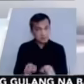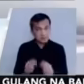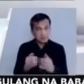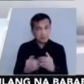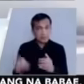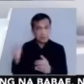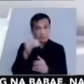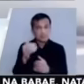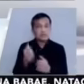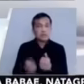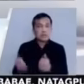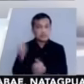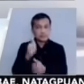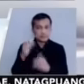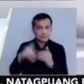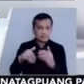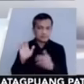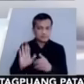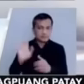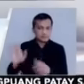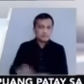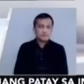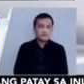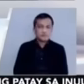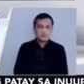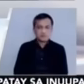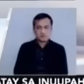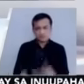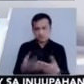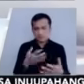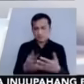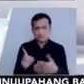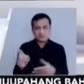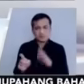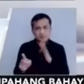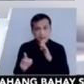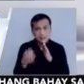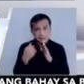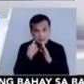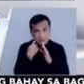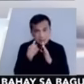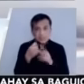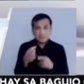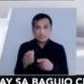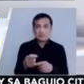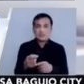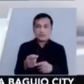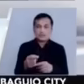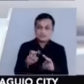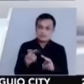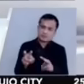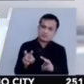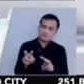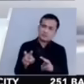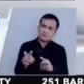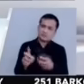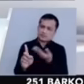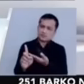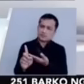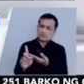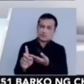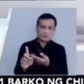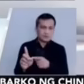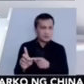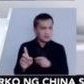ganun pa man Kanina nga nung nagsalita siya ng ganon ay Ah nakita natin no yung kasabikan ng mga senador na